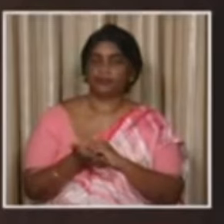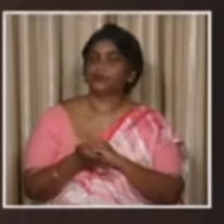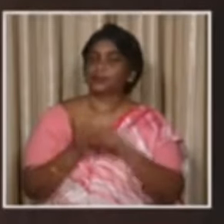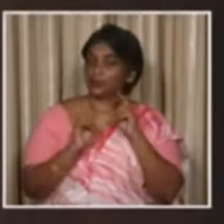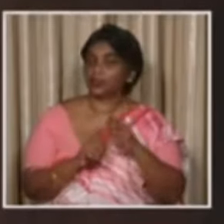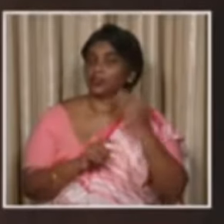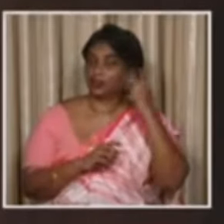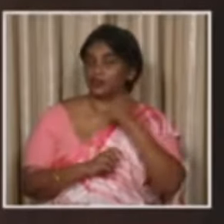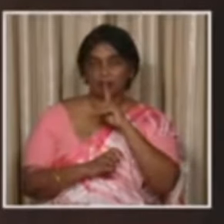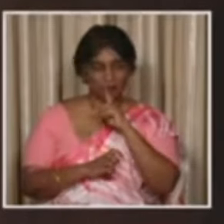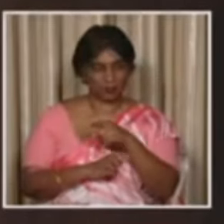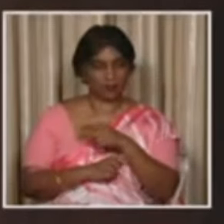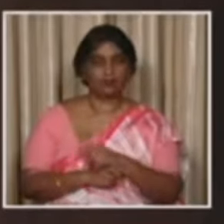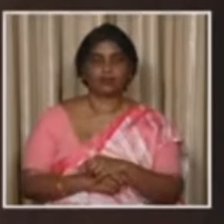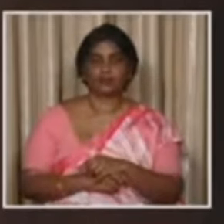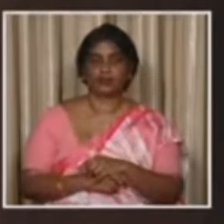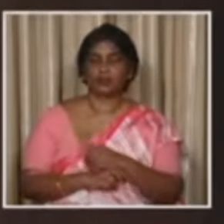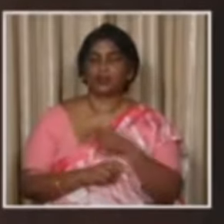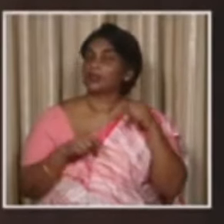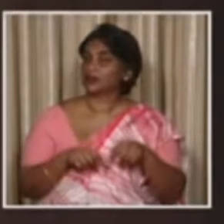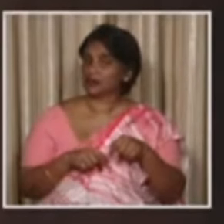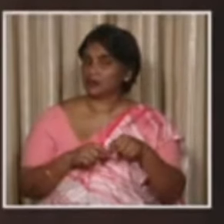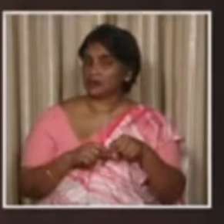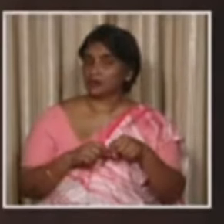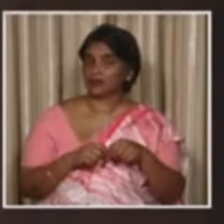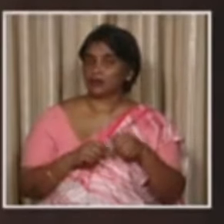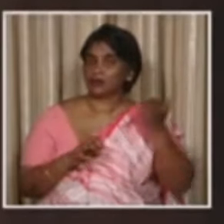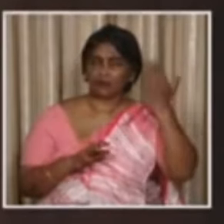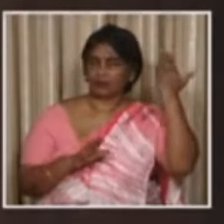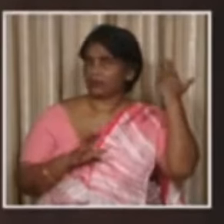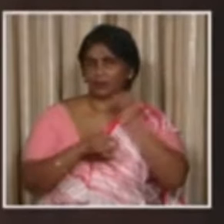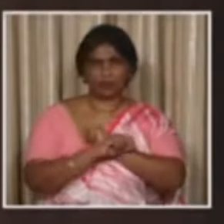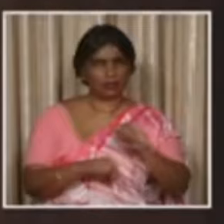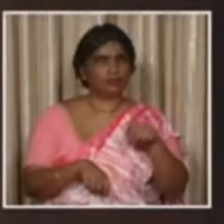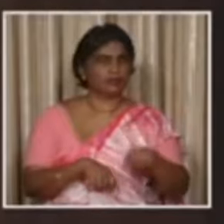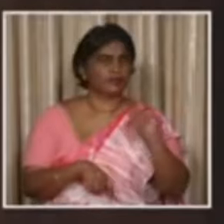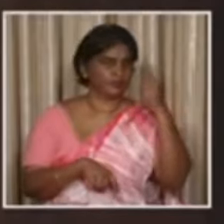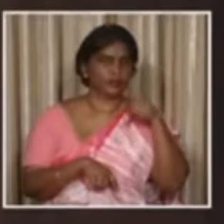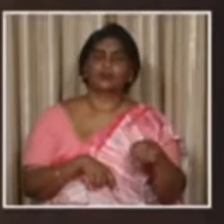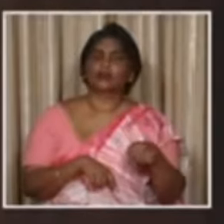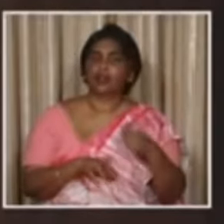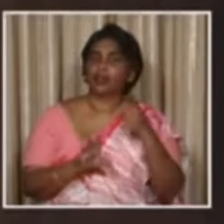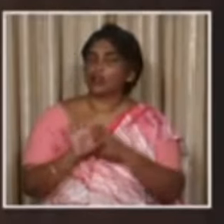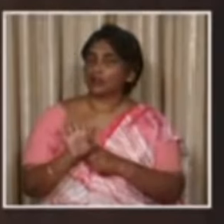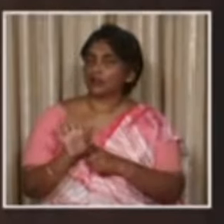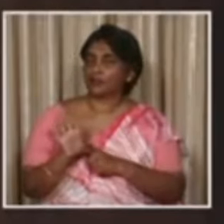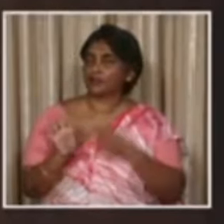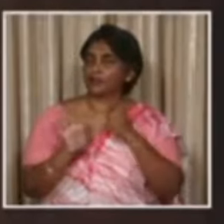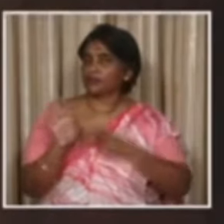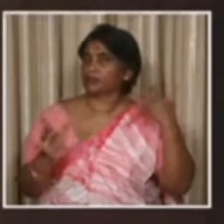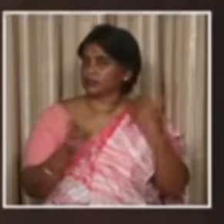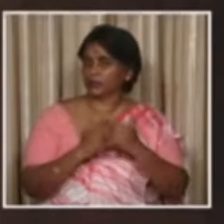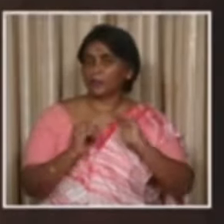වගේම විශේෂයෙන්ම කියන්න ඕනේ දැන් අද කවදක්වත් ඉතිහාසයේ සිද්ධ වුණේ නැති විදියට අවුරුදු ගණනාවකට